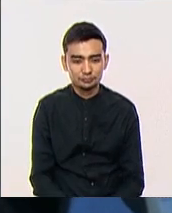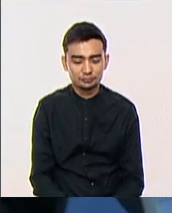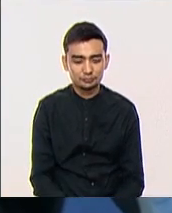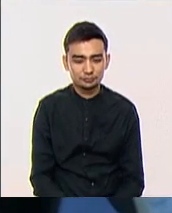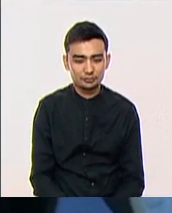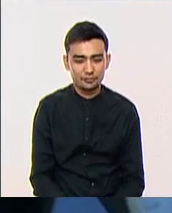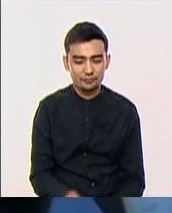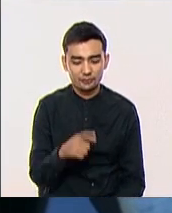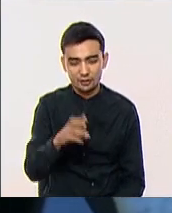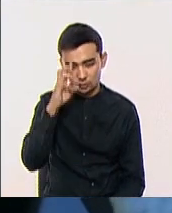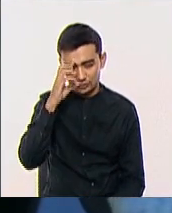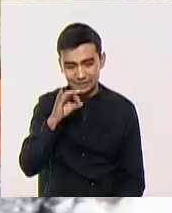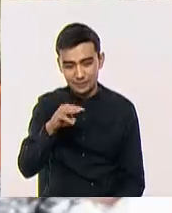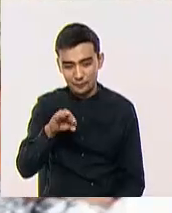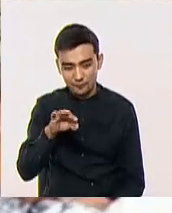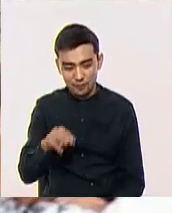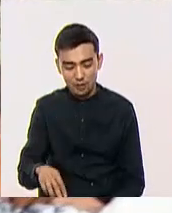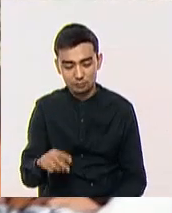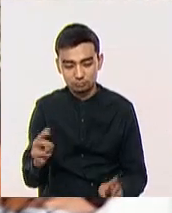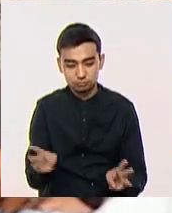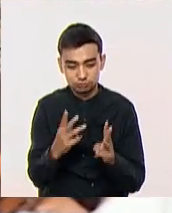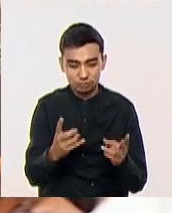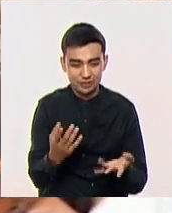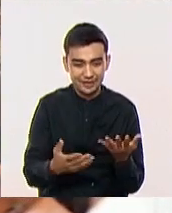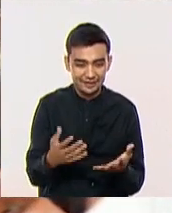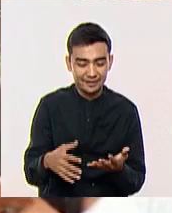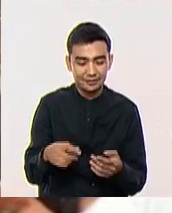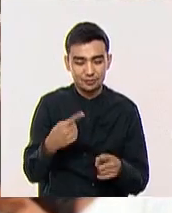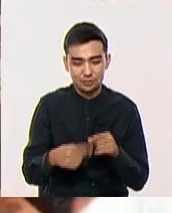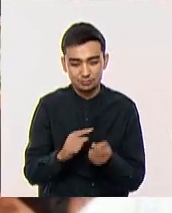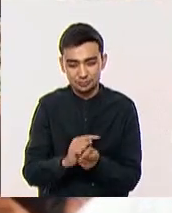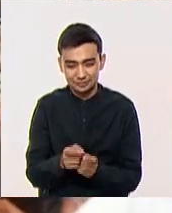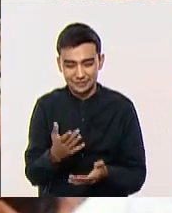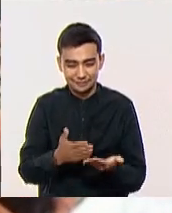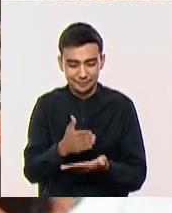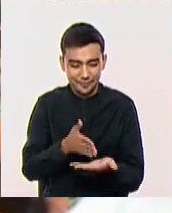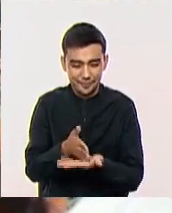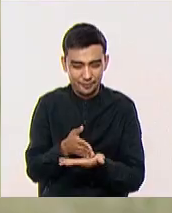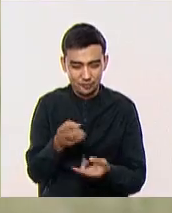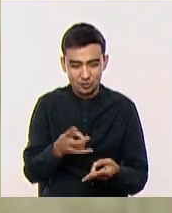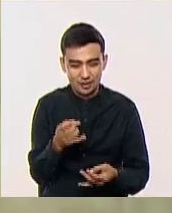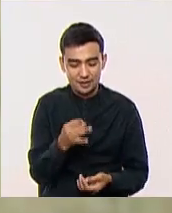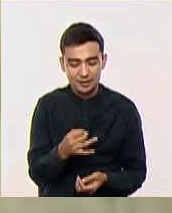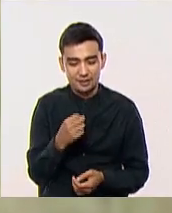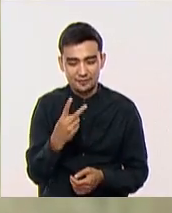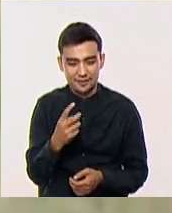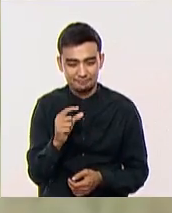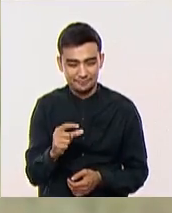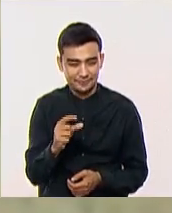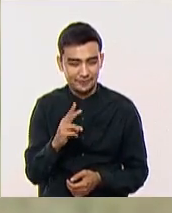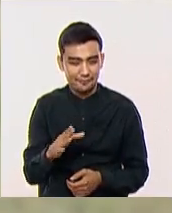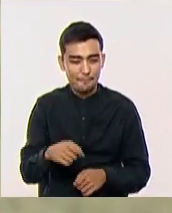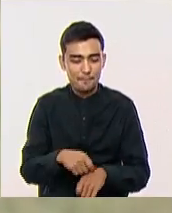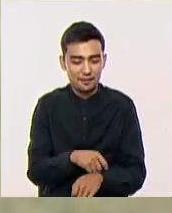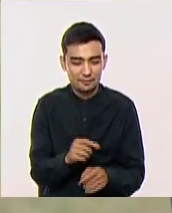Правильно утилизировать госсимволы нужно либо сжигая, или расплавляя, либо измельчая на мелкие кусочки размером не более 2,5 квадратных